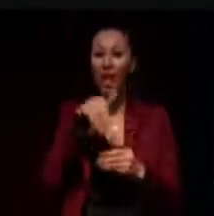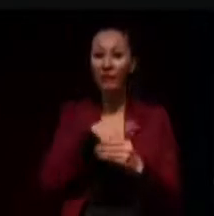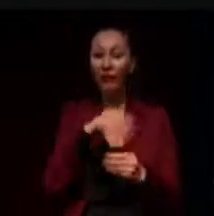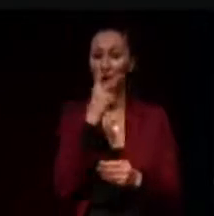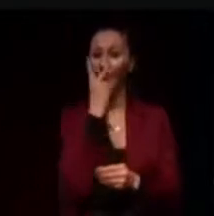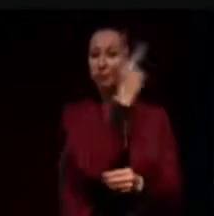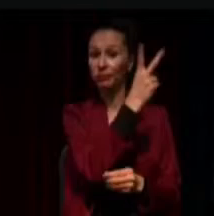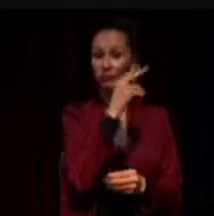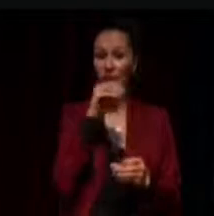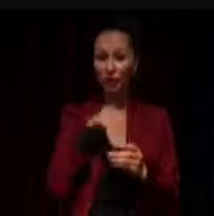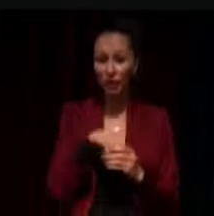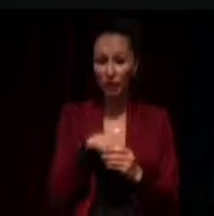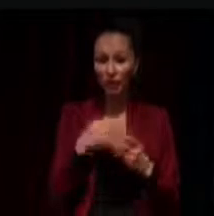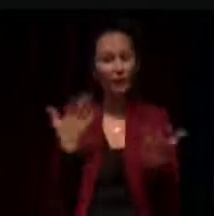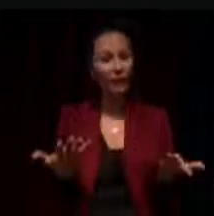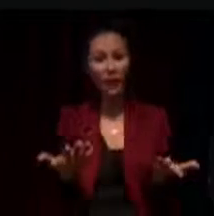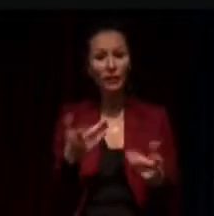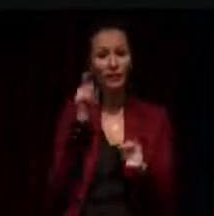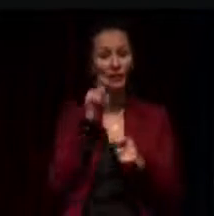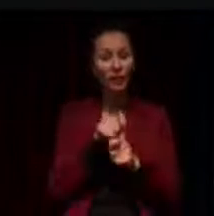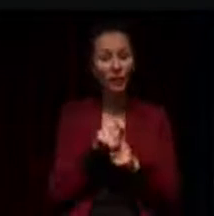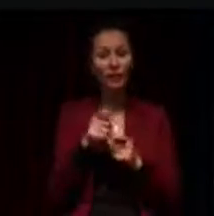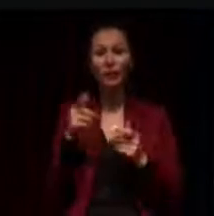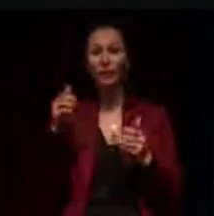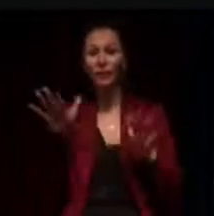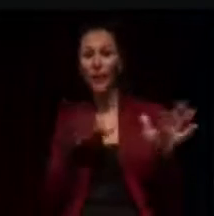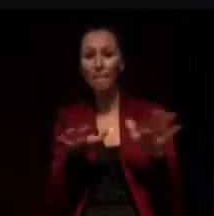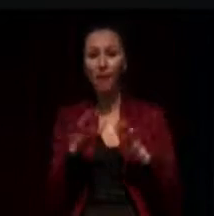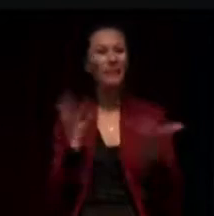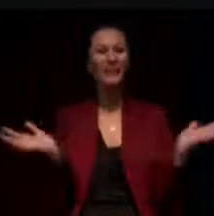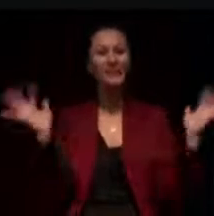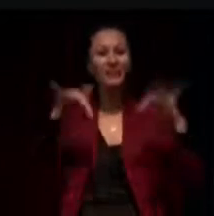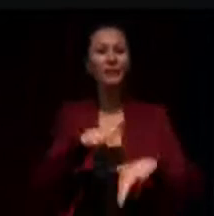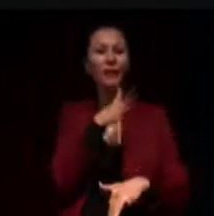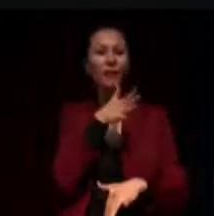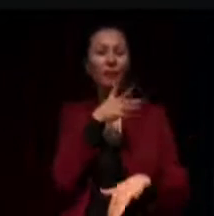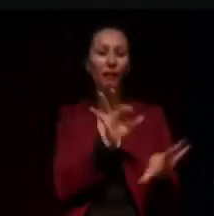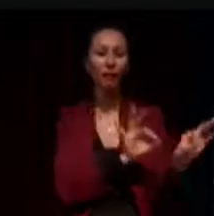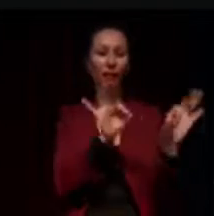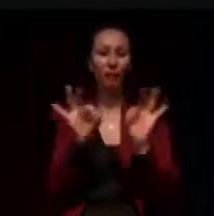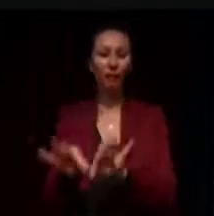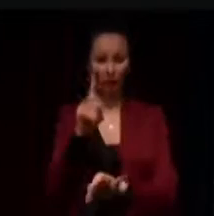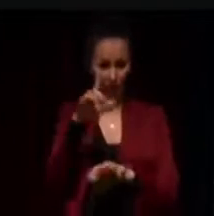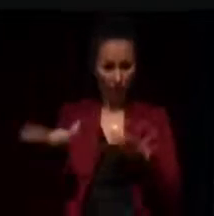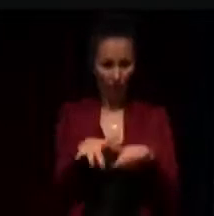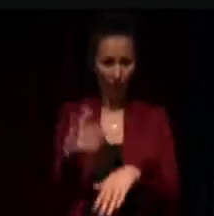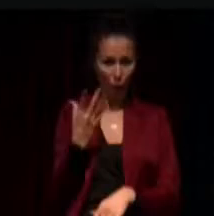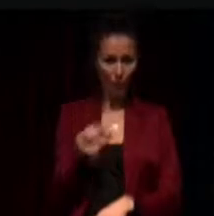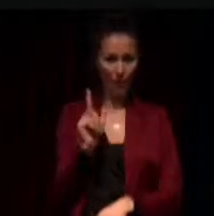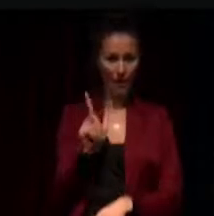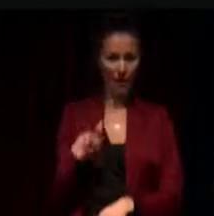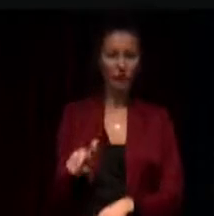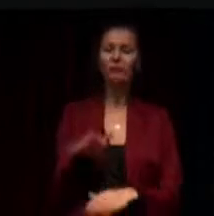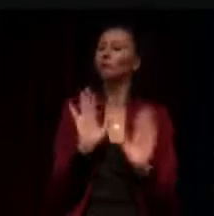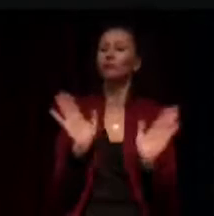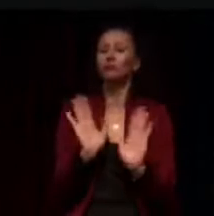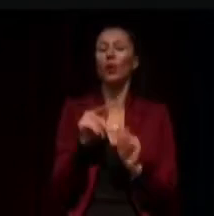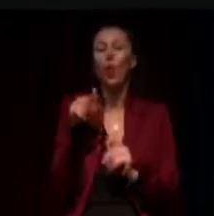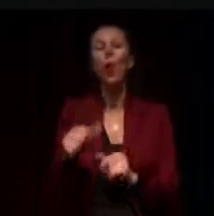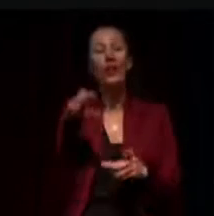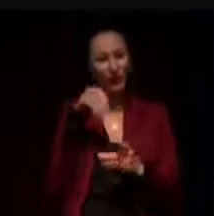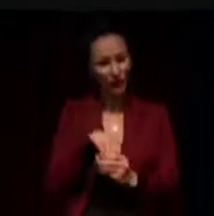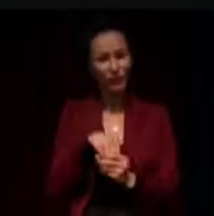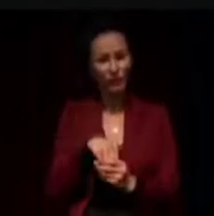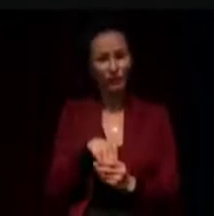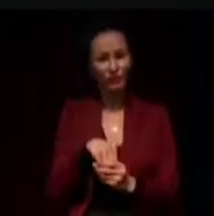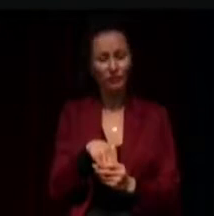milletvekillerimiz olarak bunlarla da nasıl işte depremde bir araya geldiysek, çünkü illa bir deprem mi olması gerekiyor? Onun